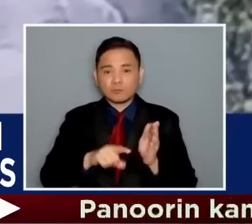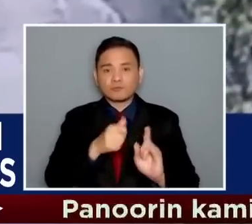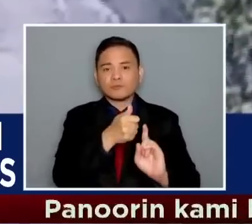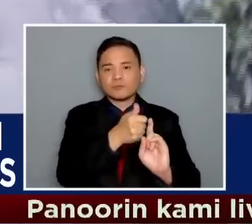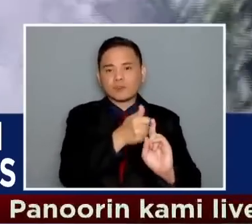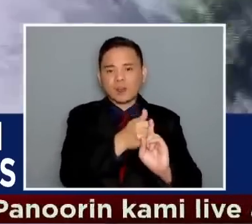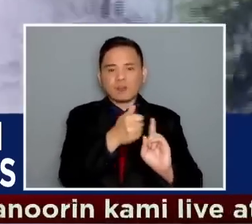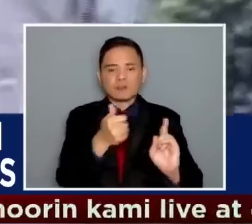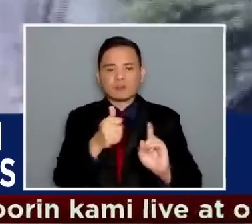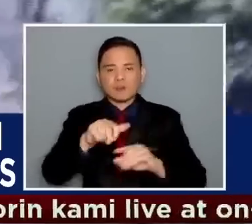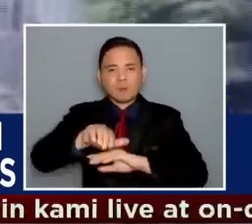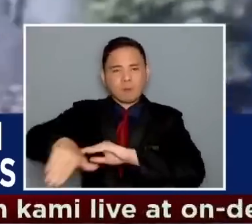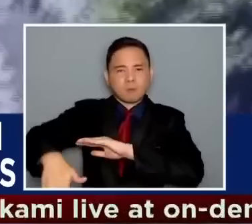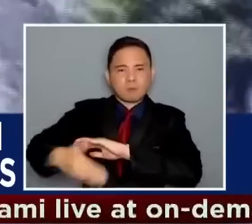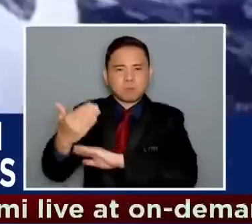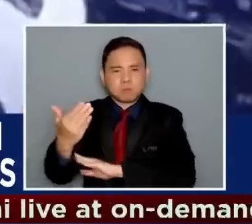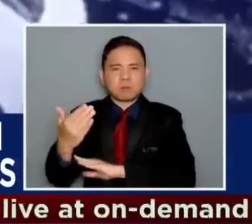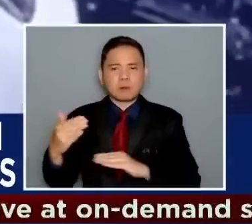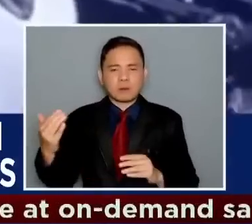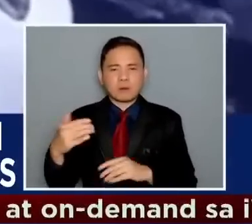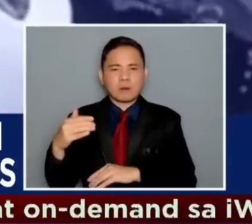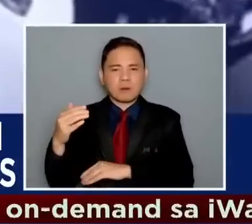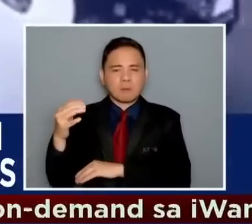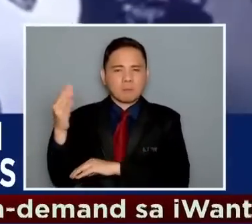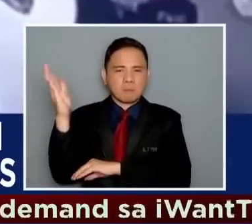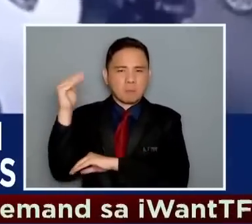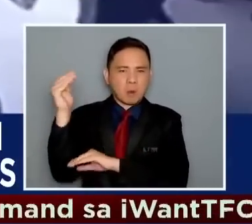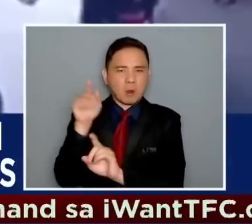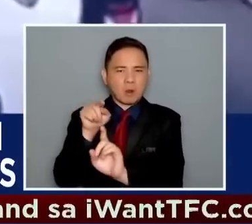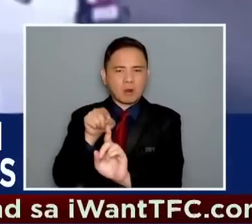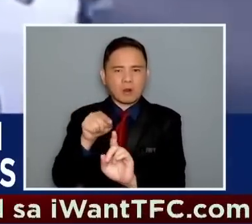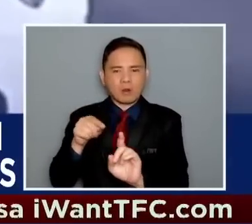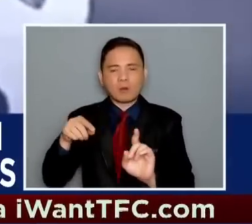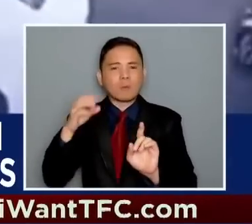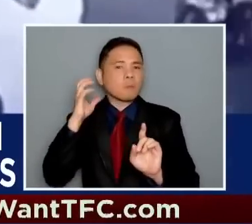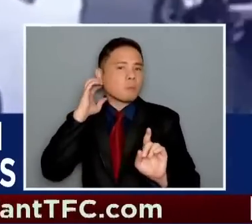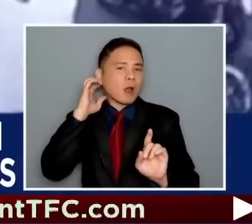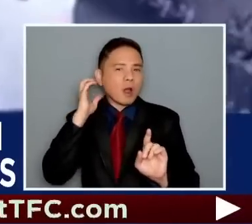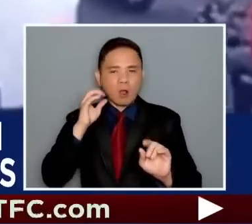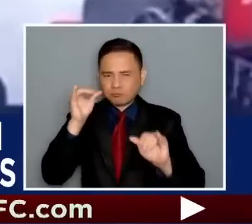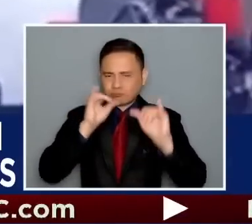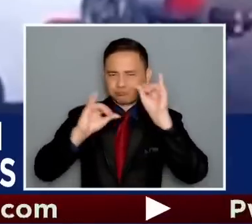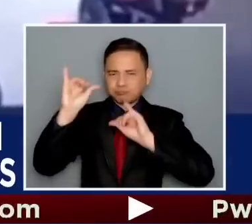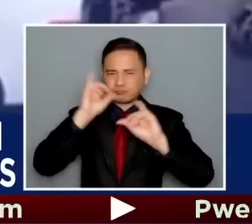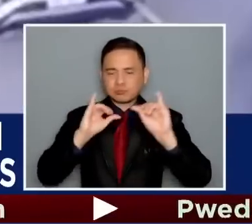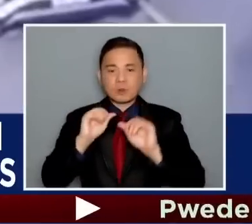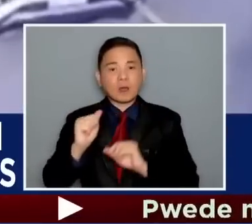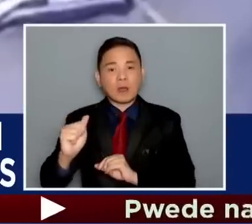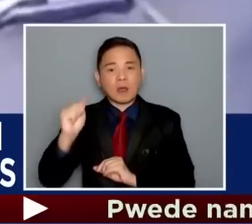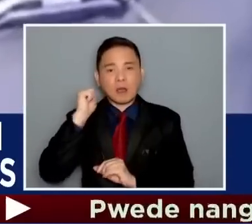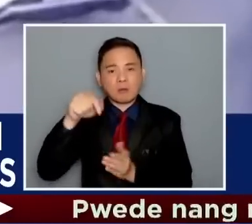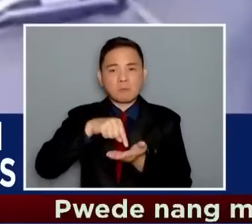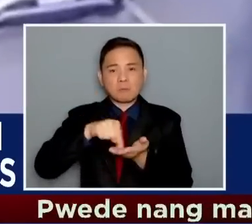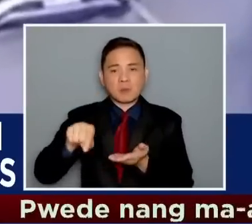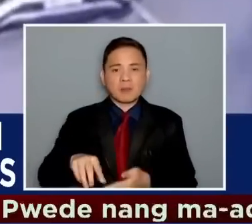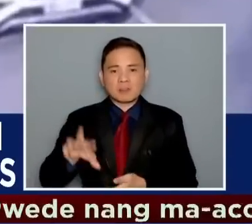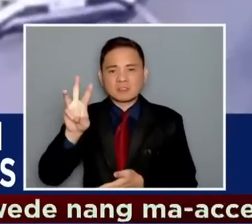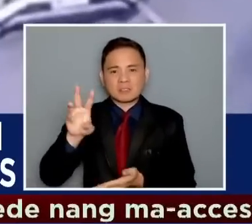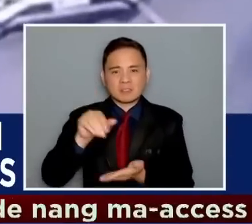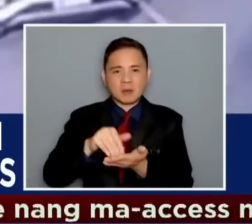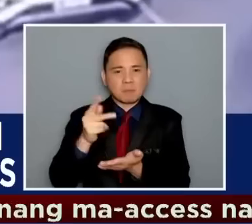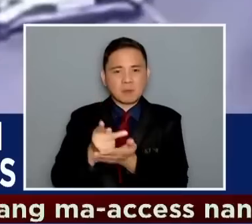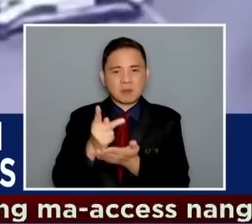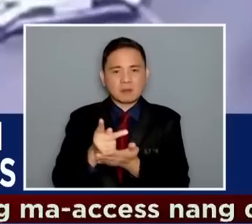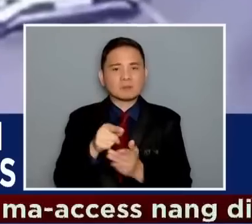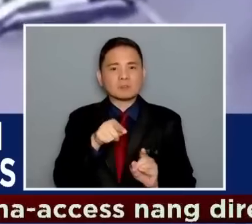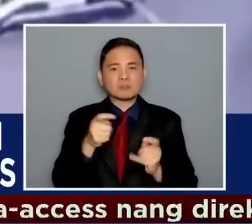magdamagang inuman sa isang bar sa Cubao. Nang hindi mabayaran ang bill na 6,000 piso, tinaka niyang tumakas. Dalawa